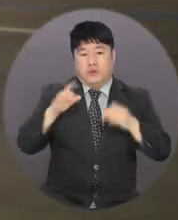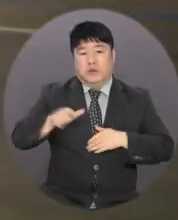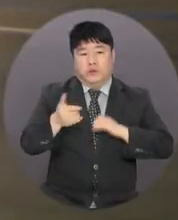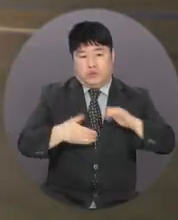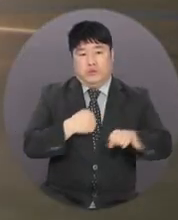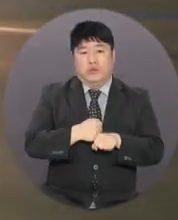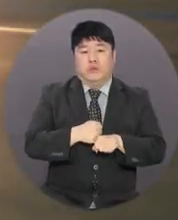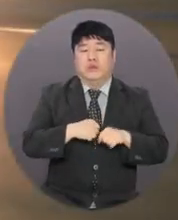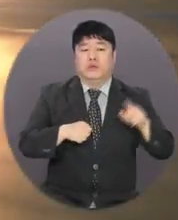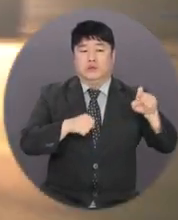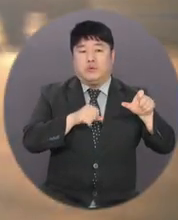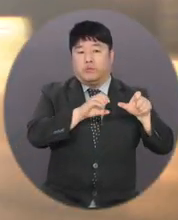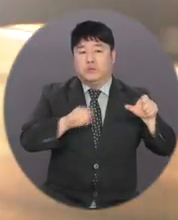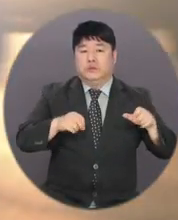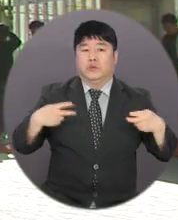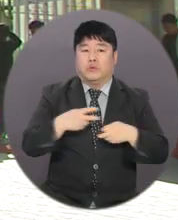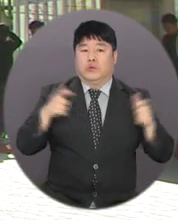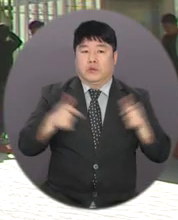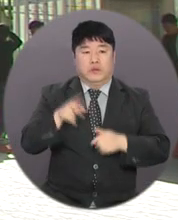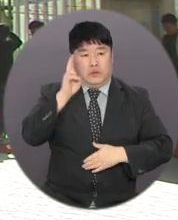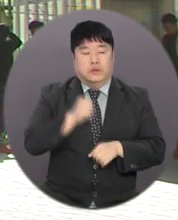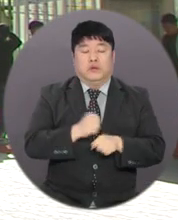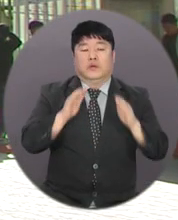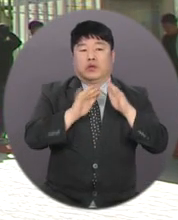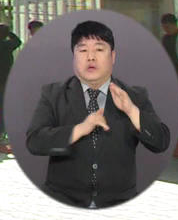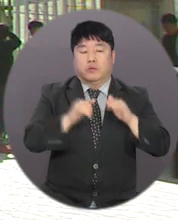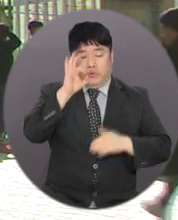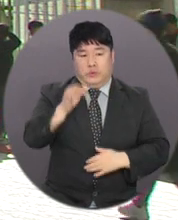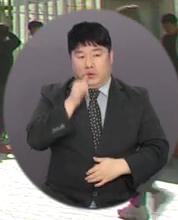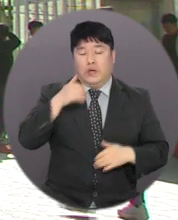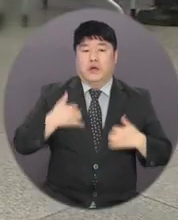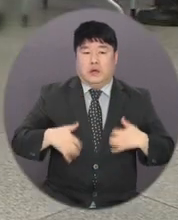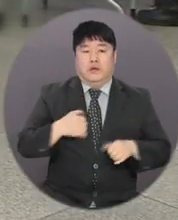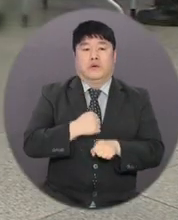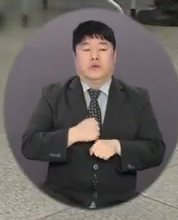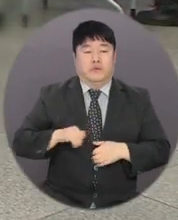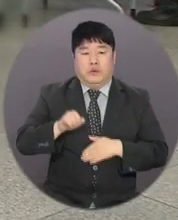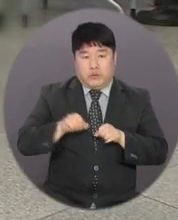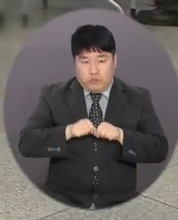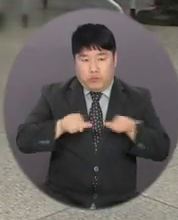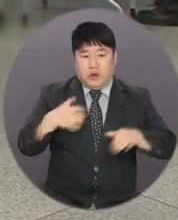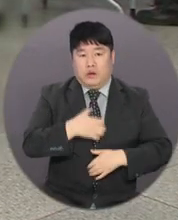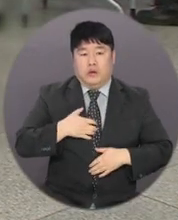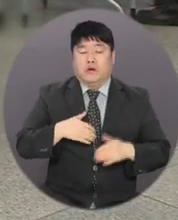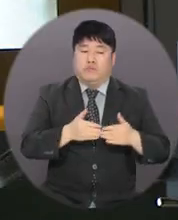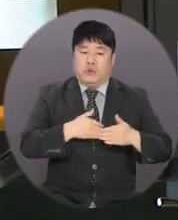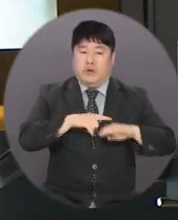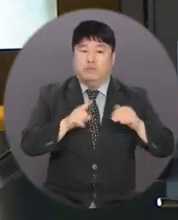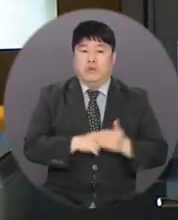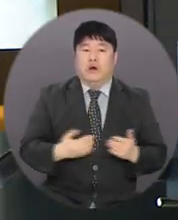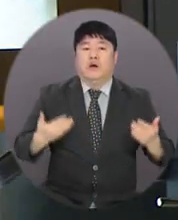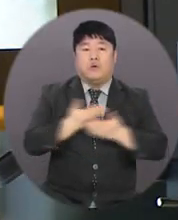15%까지 감소할 것으로 예측됐습니다. 가족을 볼 수 있다는 설렘과 바이러스 확산을 걱정하는 불안한 마음이 교차하는